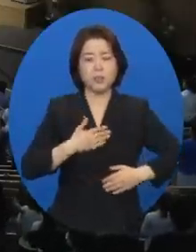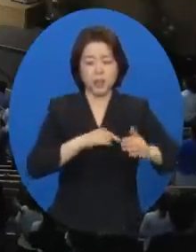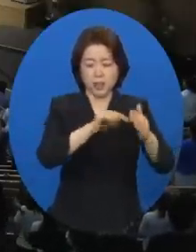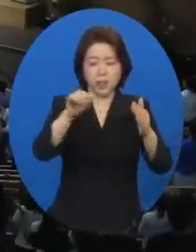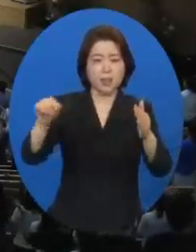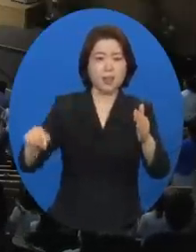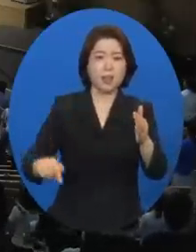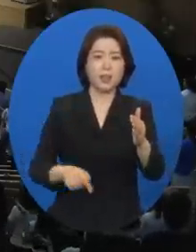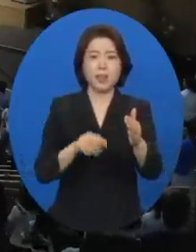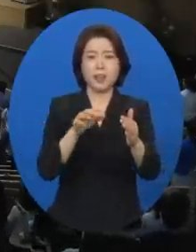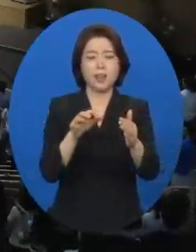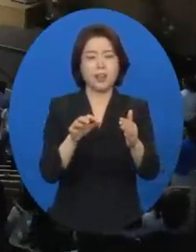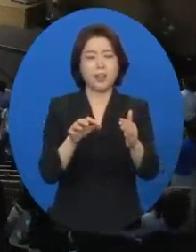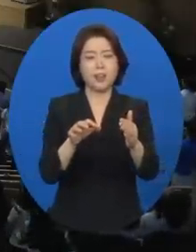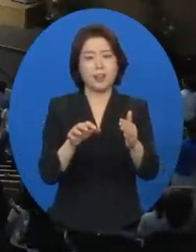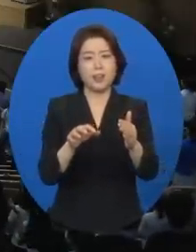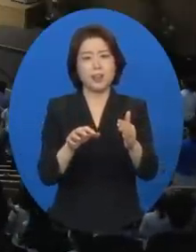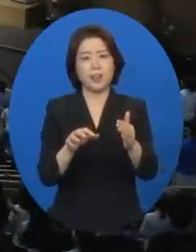woo